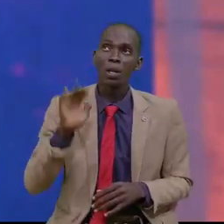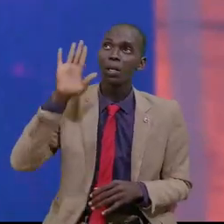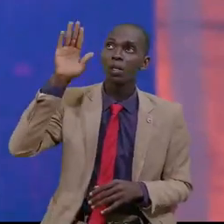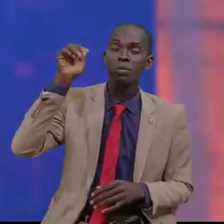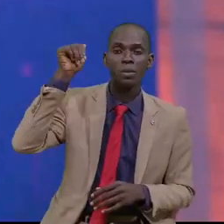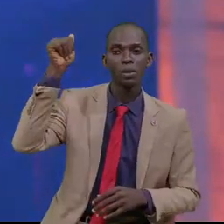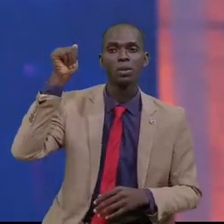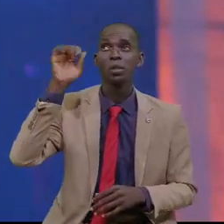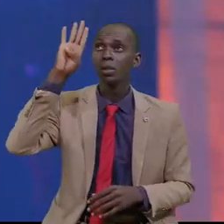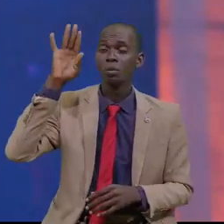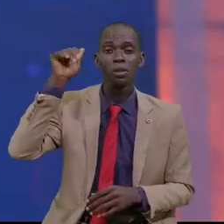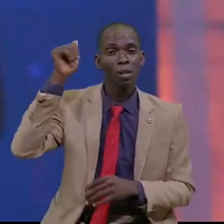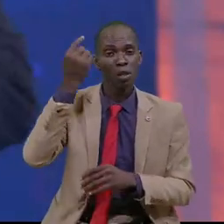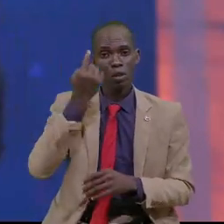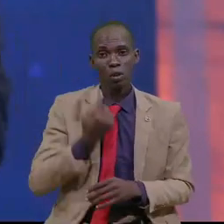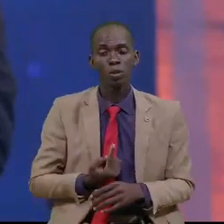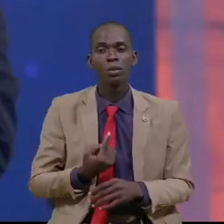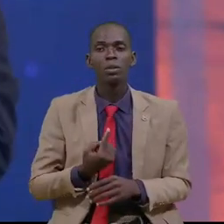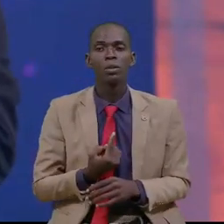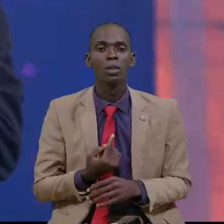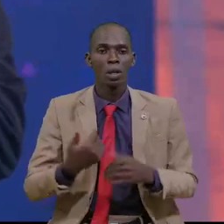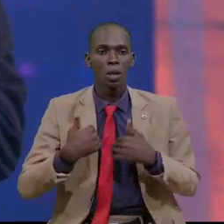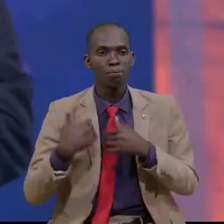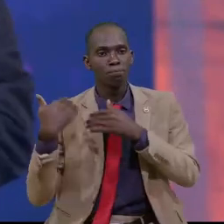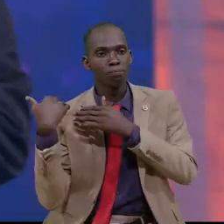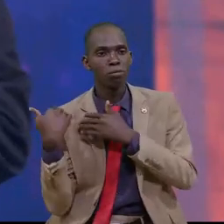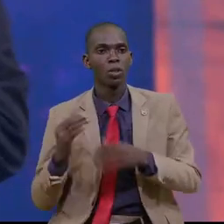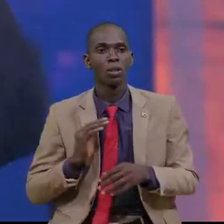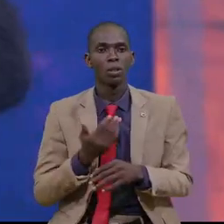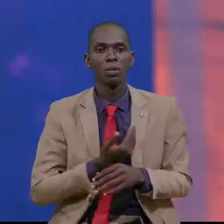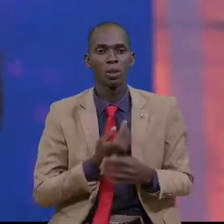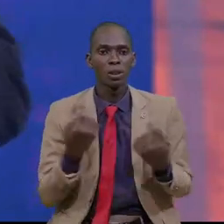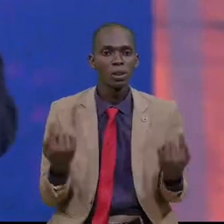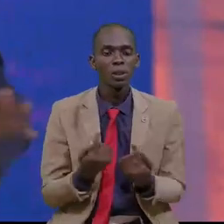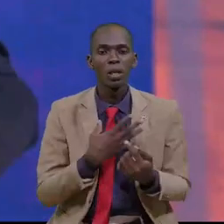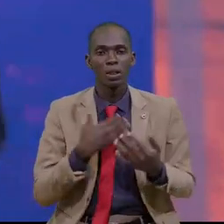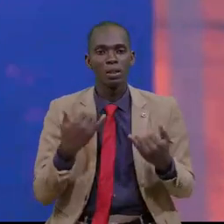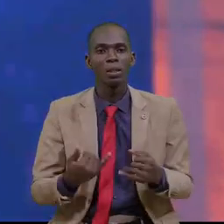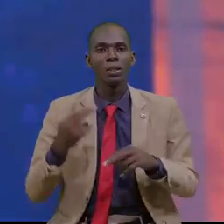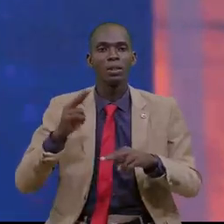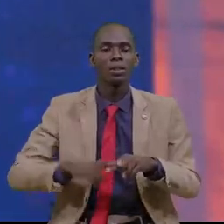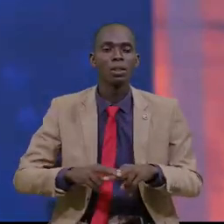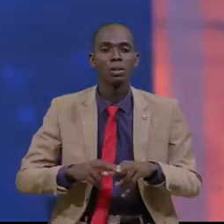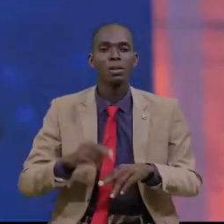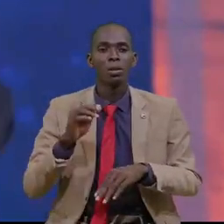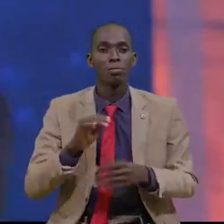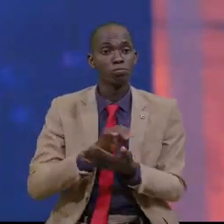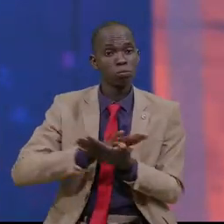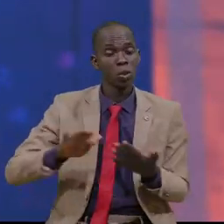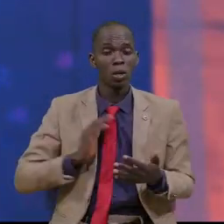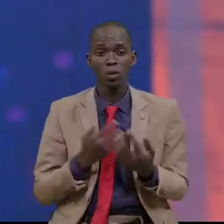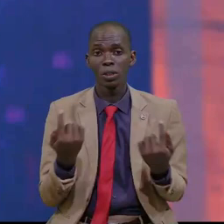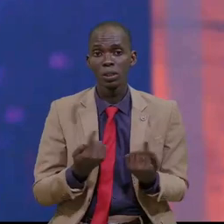par lui-même, lui seul, a fait la purification de nos péchés et s'est assis à la droite de la